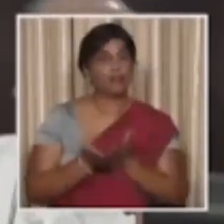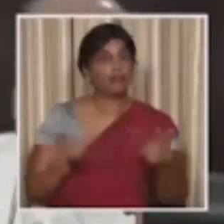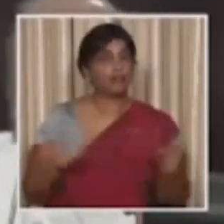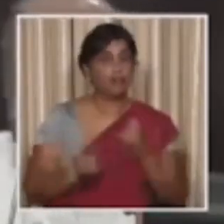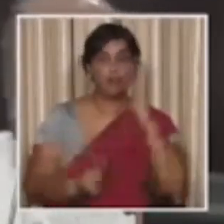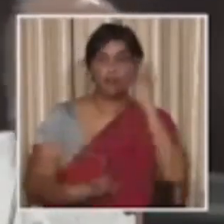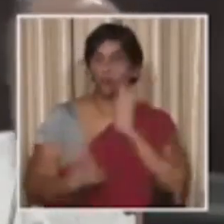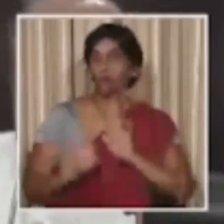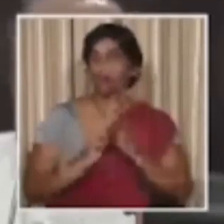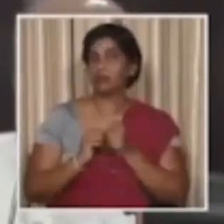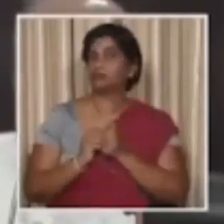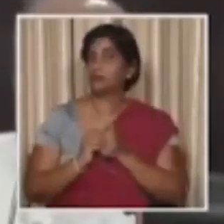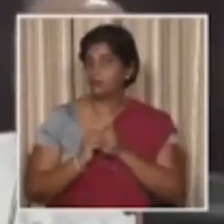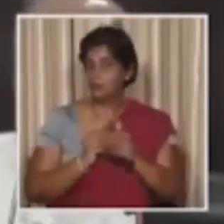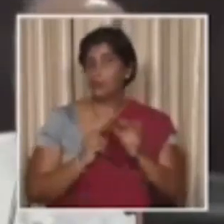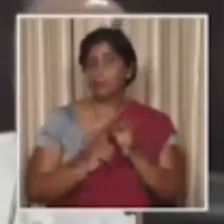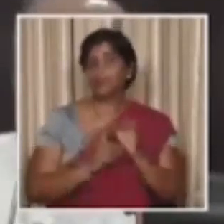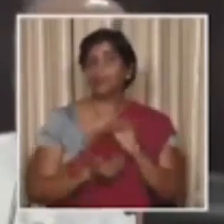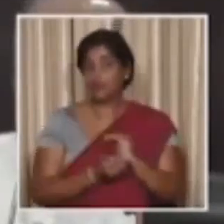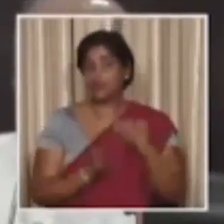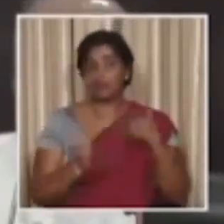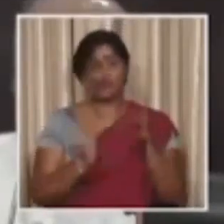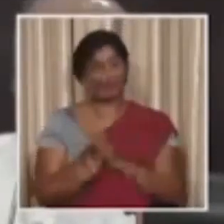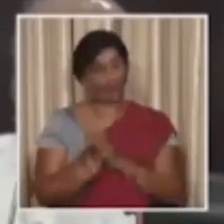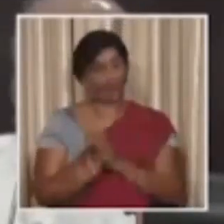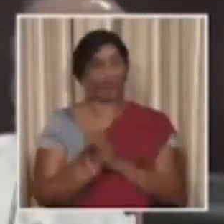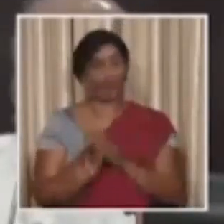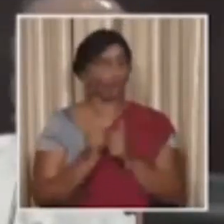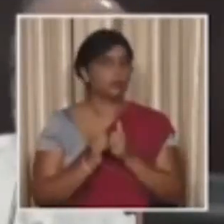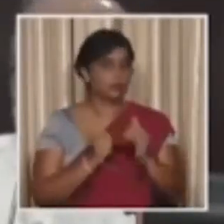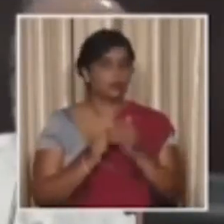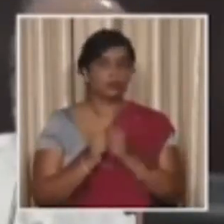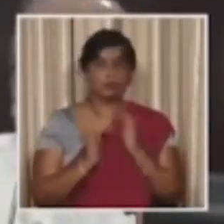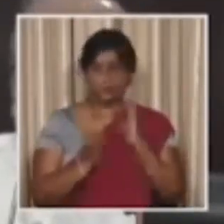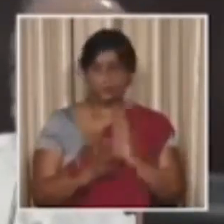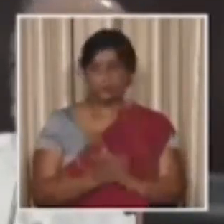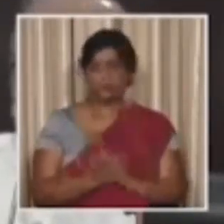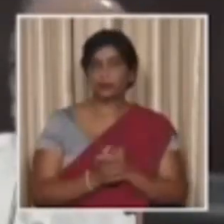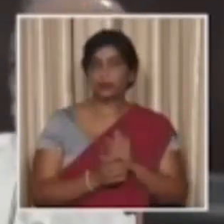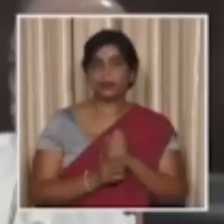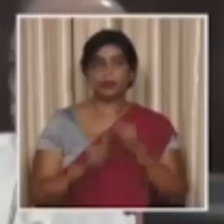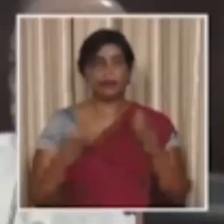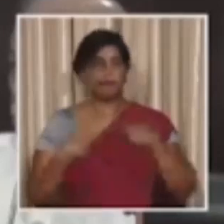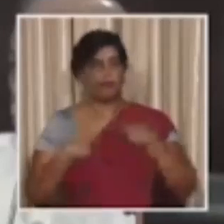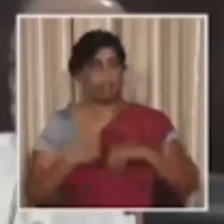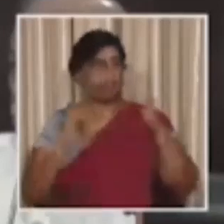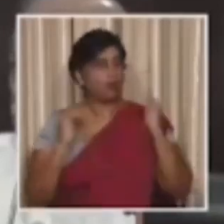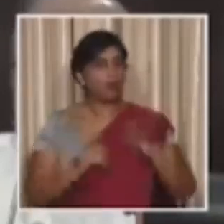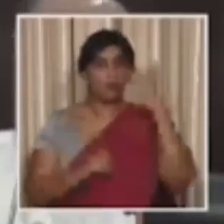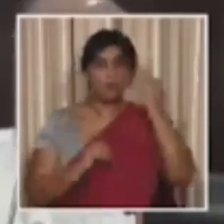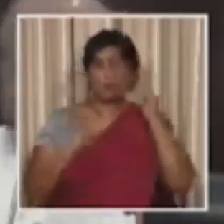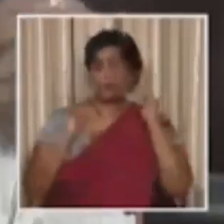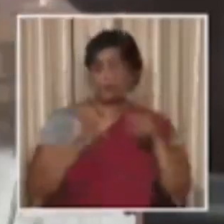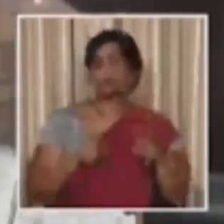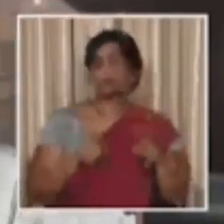වරායන් කළමනාකාරීත්වයේදී පෞද්ගලික අංශයේ සමග සහයෝගයෙන් කටයුතු කිරීම ආරම්භ කරනවා නාස්ති අවකිරීම සහ